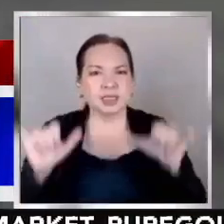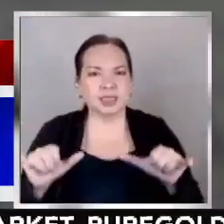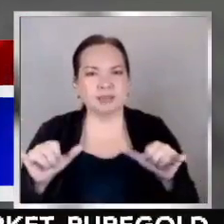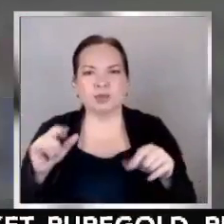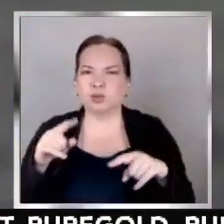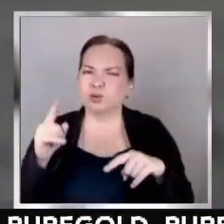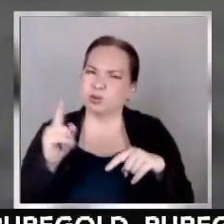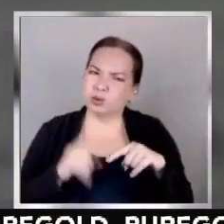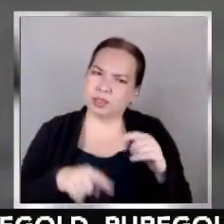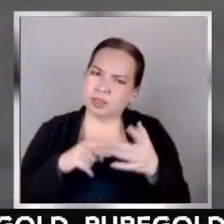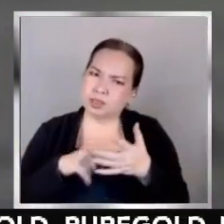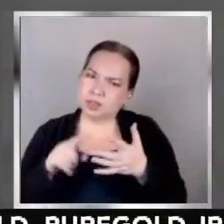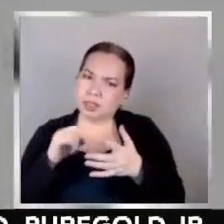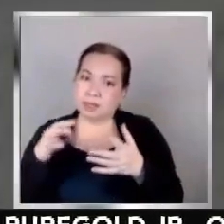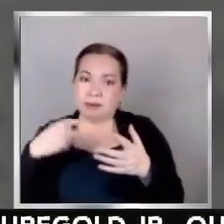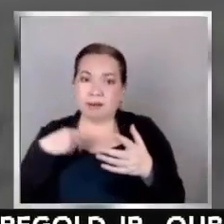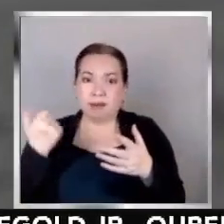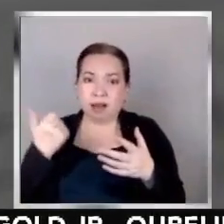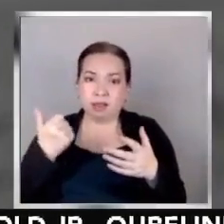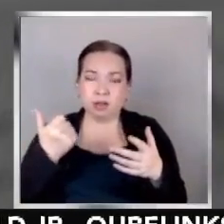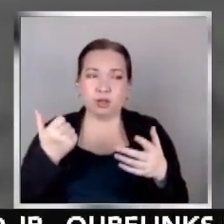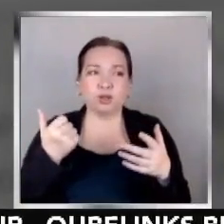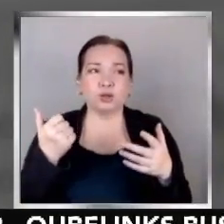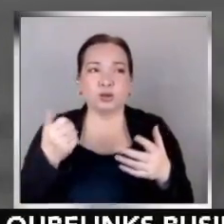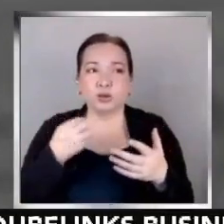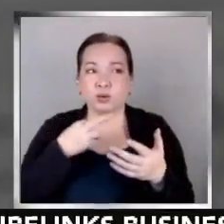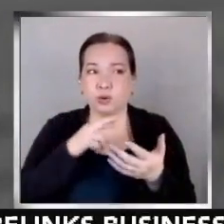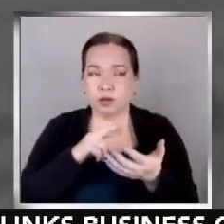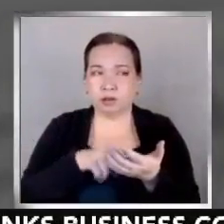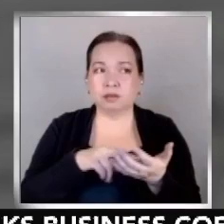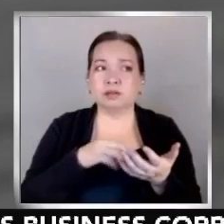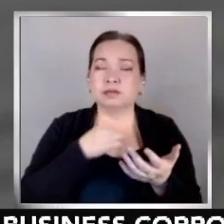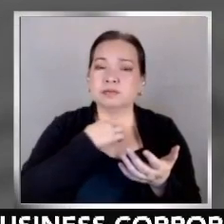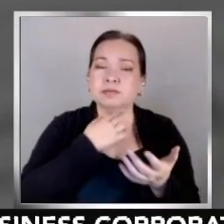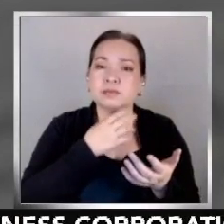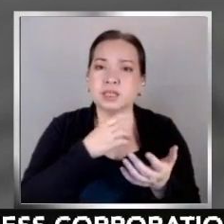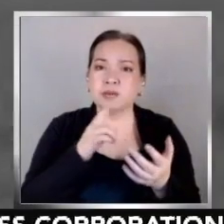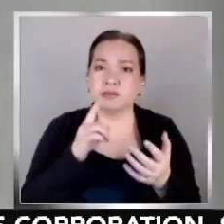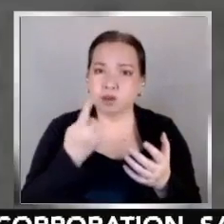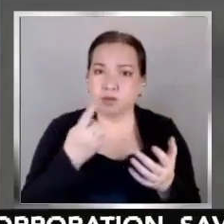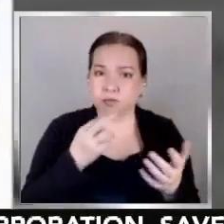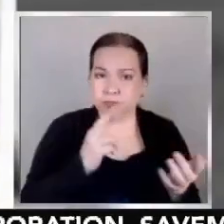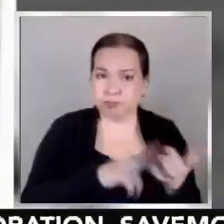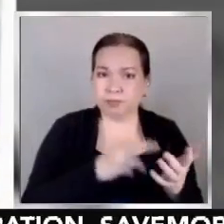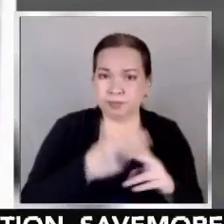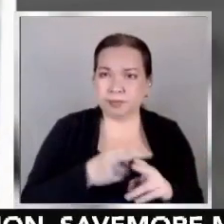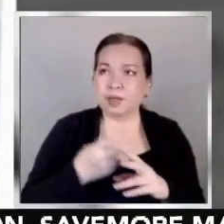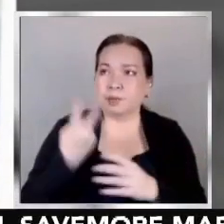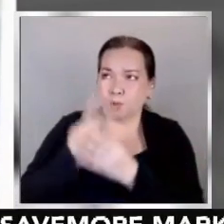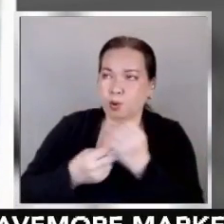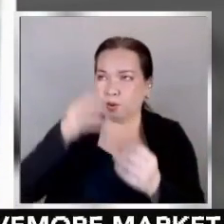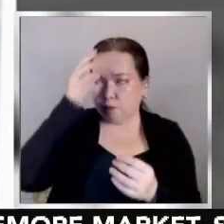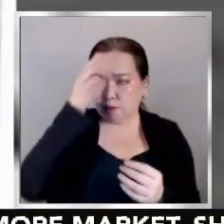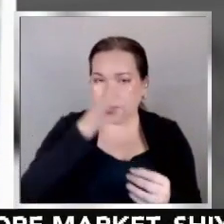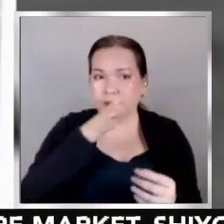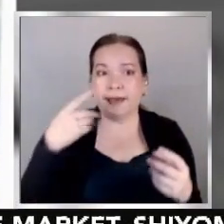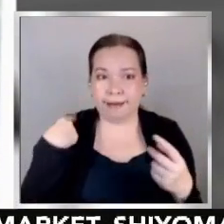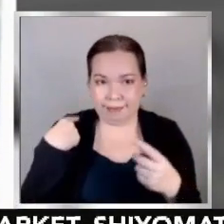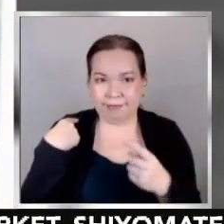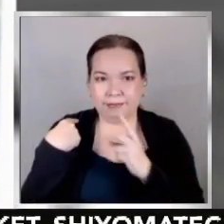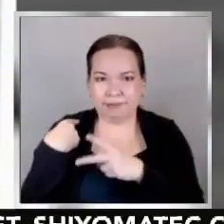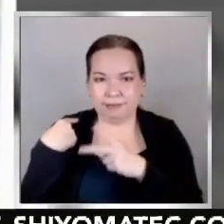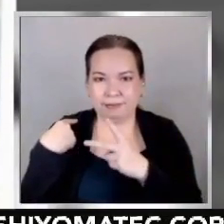Sa unang rehistro ng kapanganakan ni Aida, nakasaad ang parehong pangalan ng kanyang magulang. Sabi ng PSA, ang